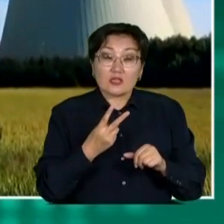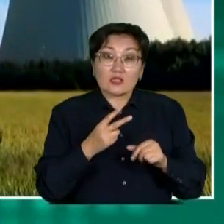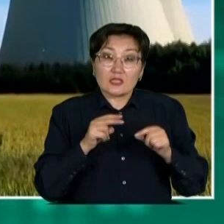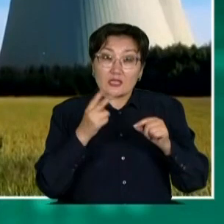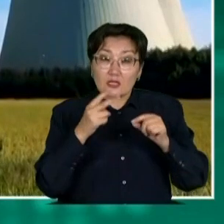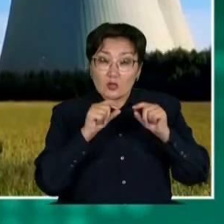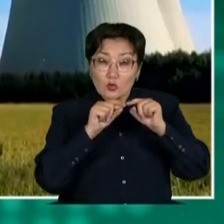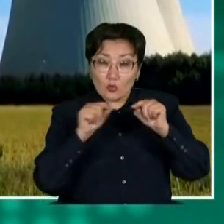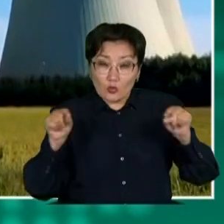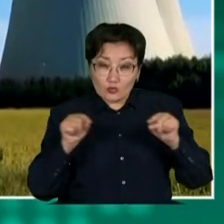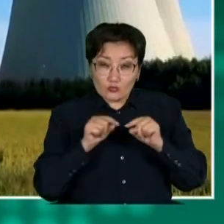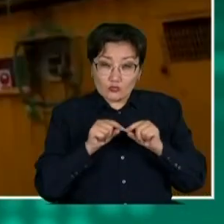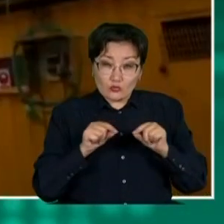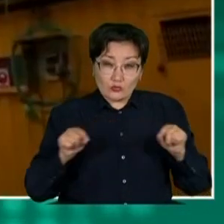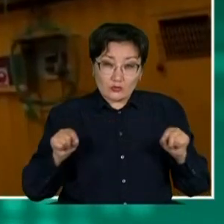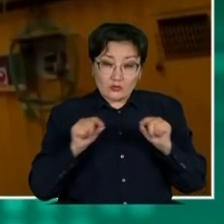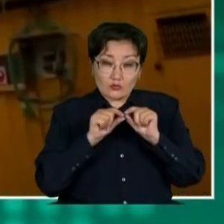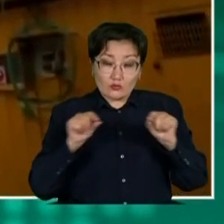табылады. Жаңағы